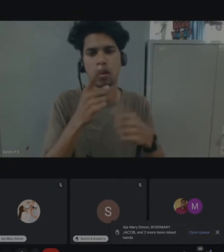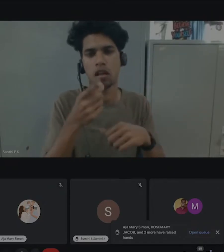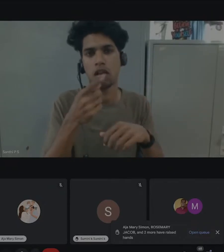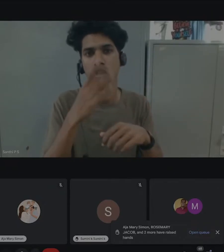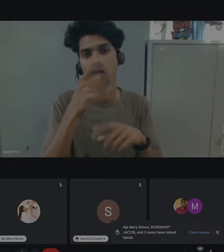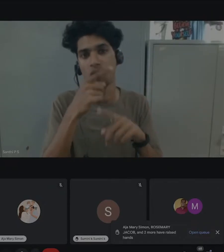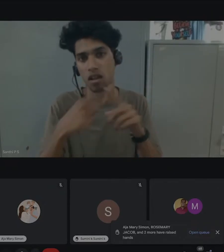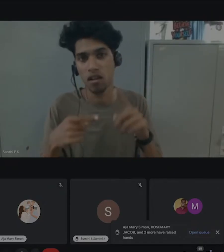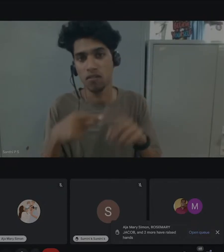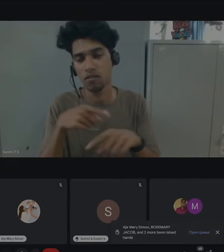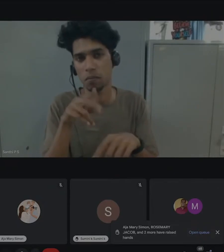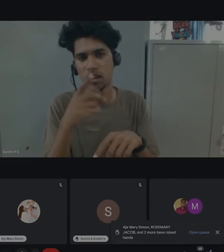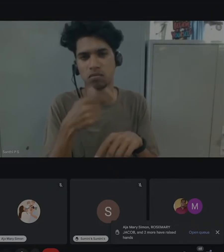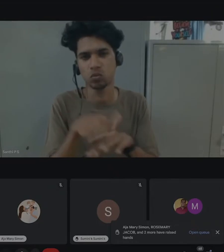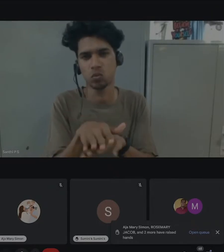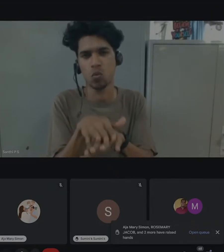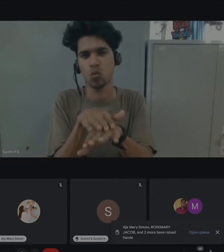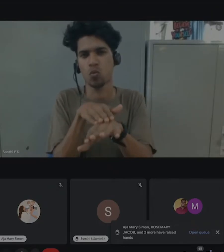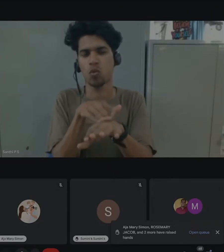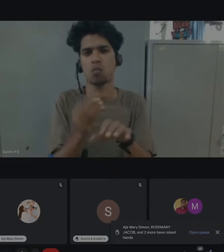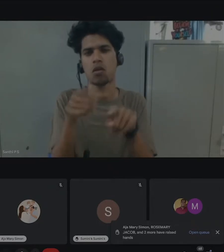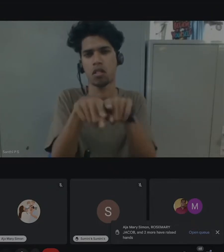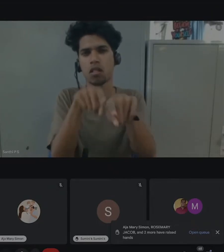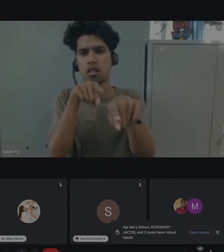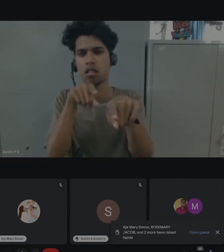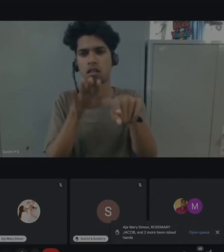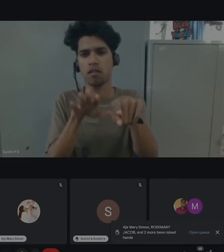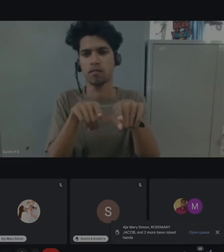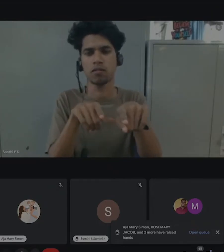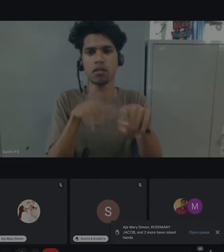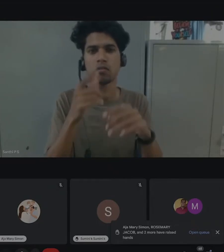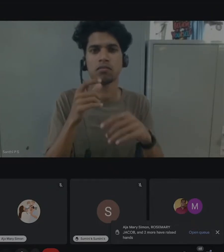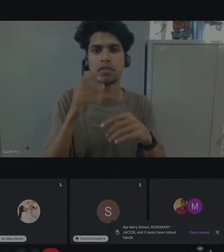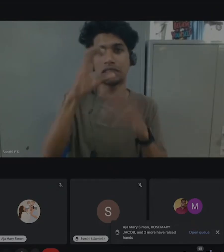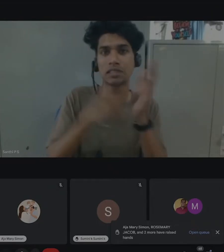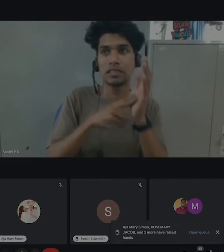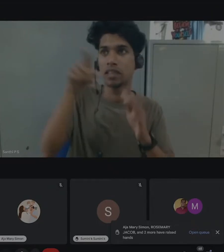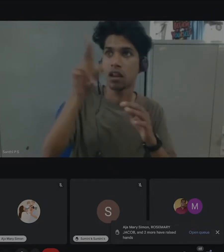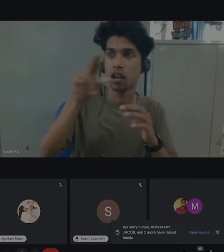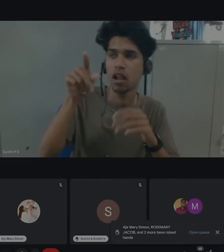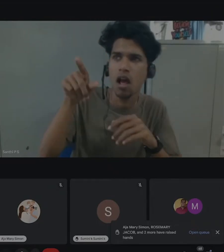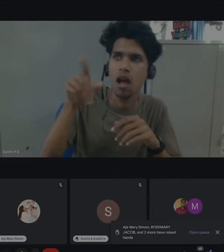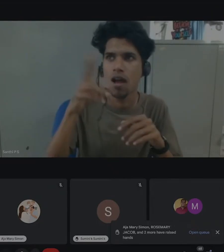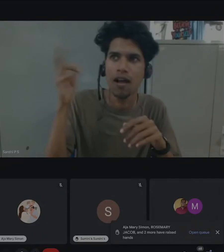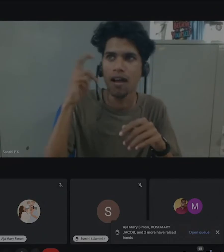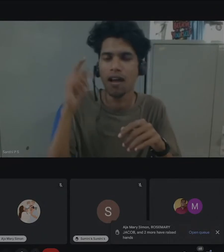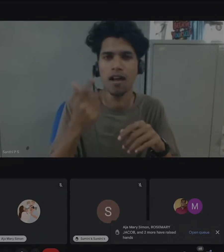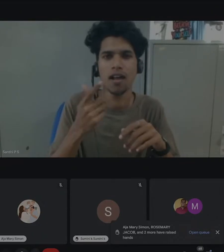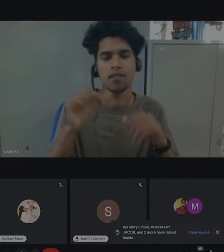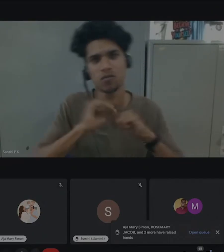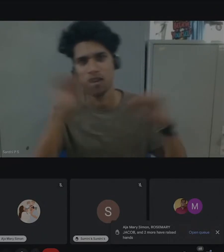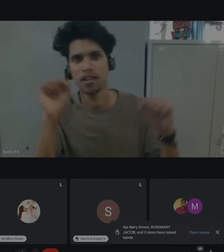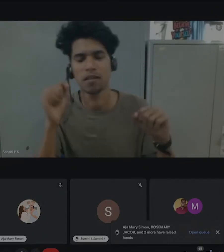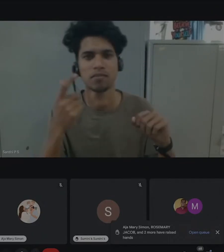4.5 വയസ്സായി. അപ്പം ഒരു വാക്ക് പോലും നേരെ സംസാരിച്ചു തുടങ്ങിയിട്ടില്ല. കാർട്ടൂണിൽ കാണുന്ന കാര്യങ്ങളാണ് കുഞ്ഞ് ഈ പറയുന്ന വേക്കപ്പ്, സ്നോ, നോ,